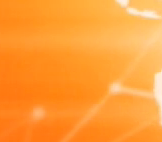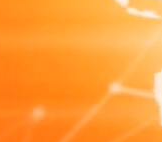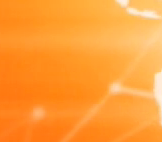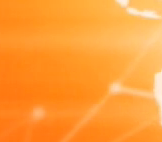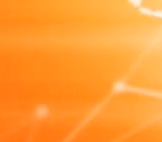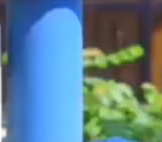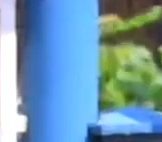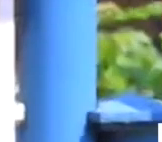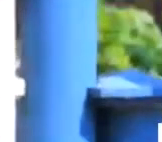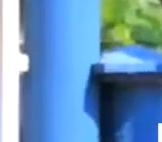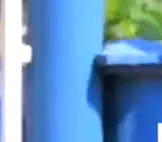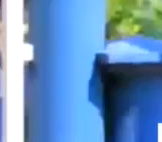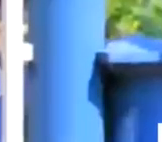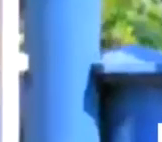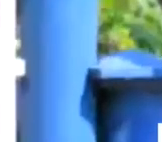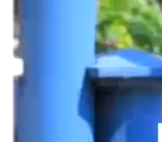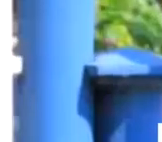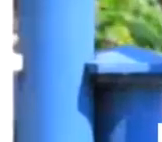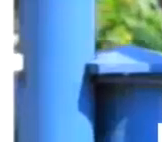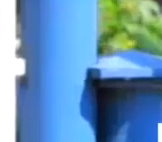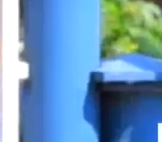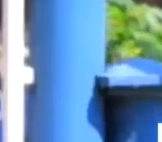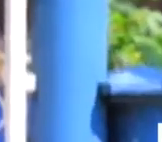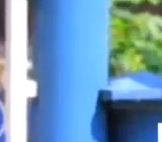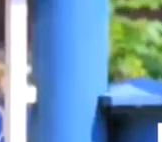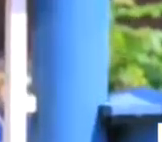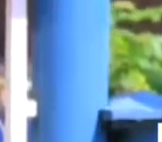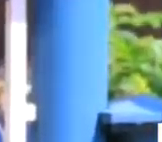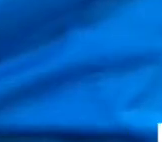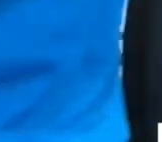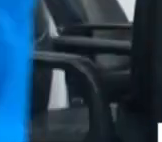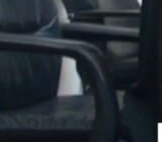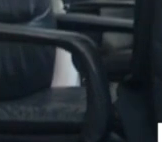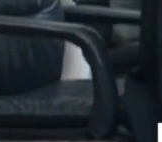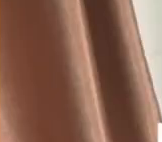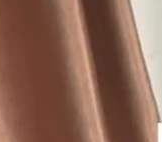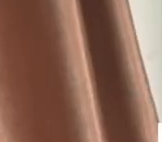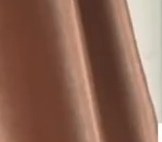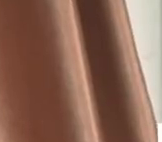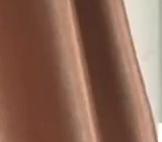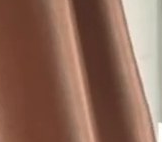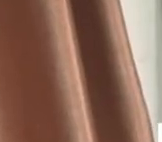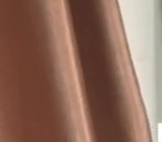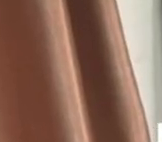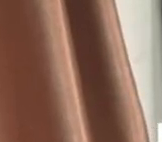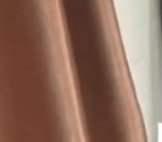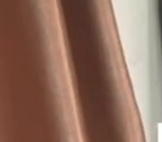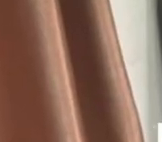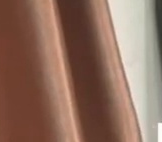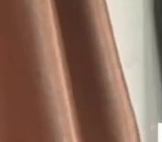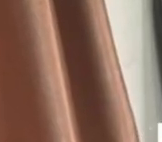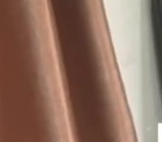Kuri uyu wa mbere Bamporiki Edouard yaburanye mu bujurire asaba ko urukiko rwamuha ibihano bisubitse ntirumufunge kuko ngo